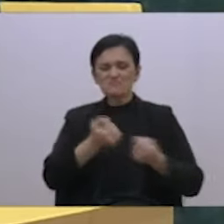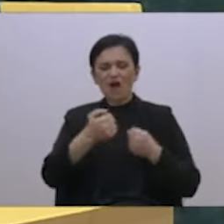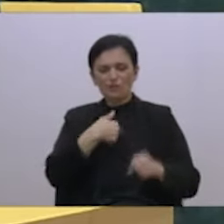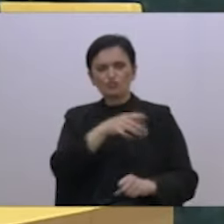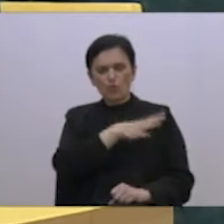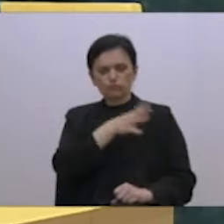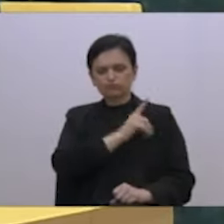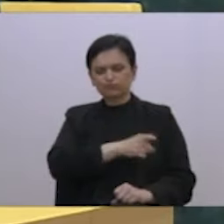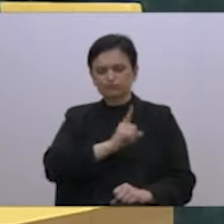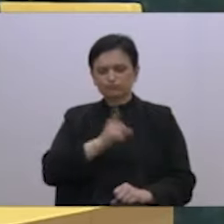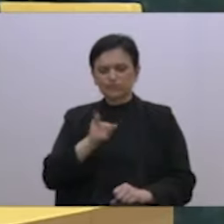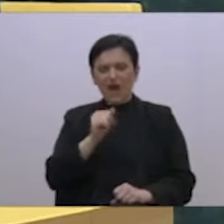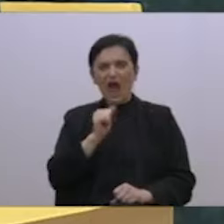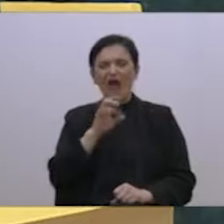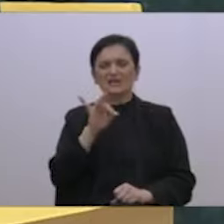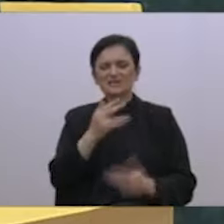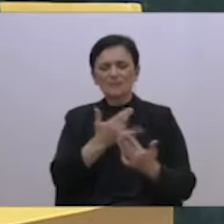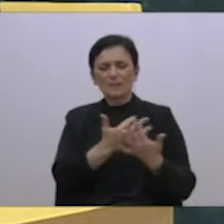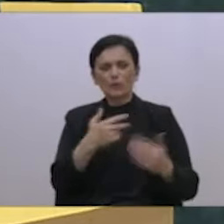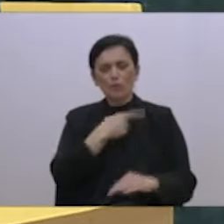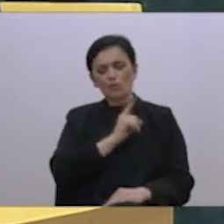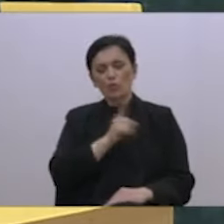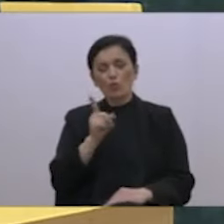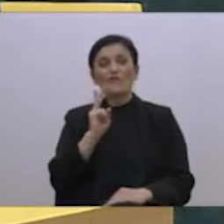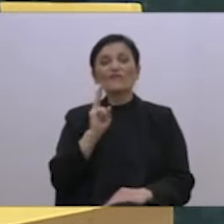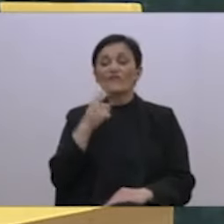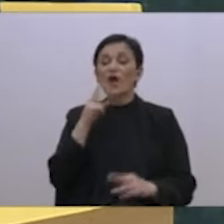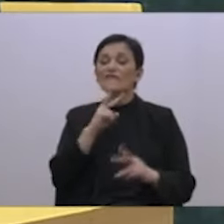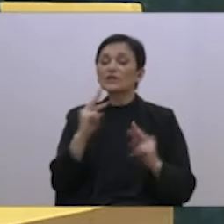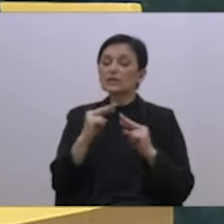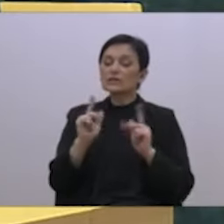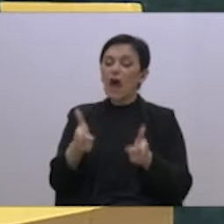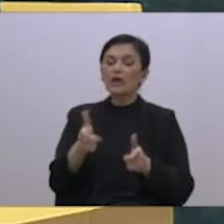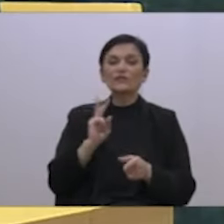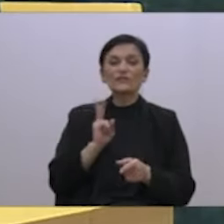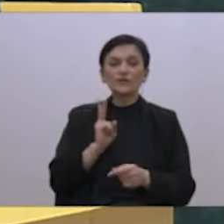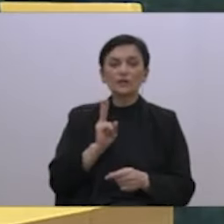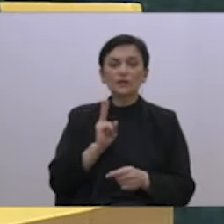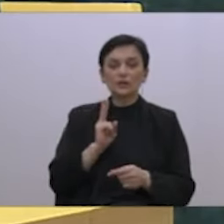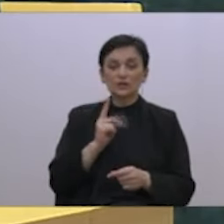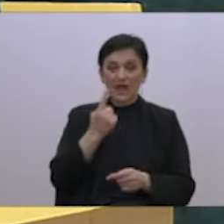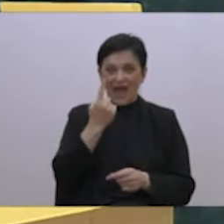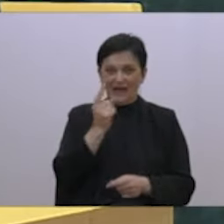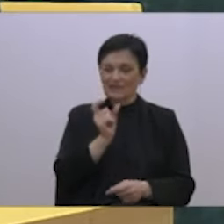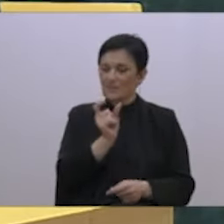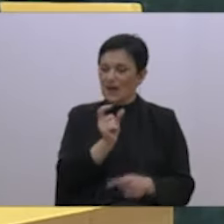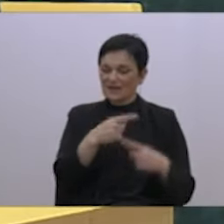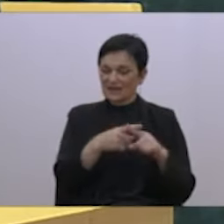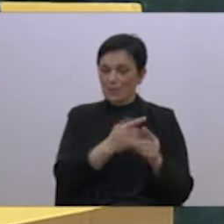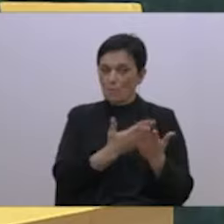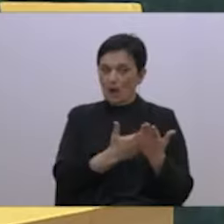მქონდა, აქციები მქონდა და რაღაცა რო ქონდა, რო იტყვის, ვინ დაადასტურებს ამას? ეს ერთი პატარა ტექნიკური